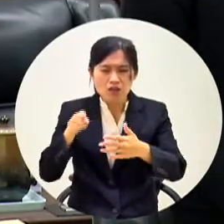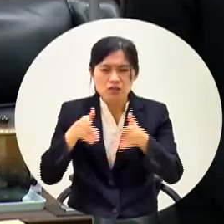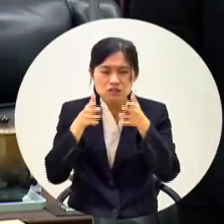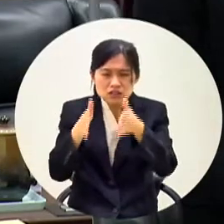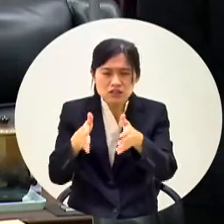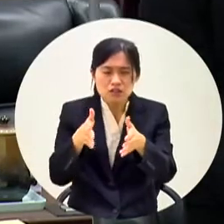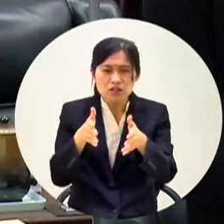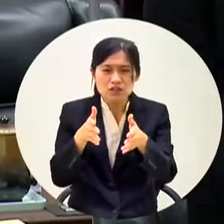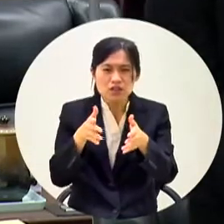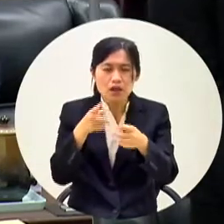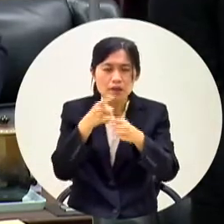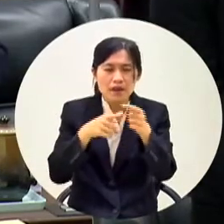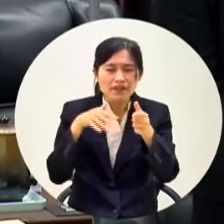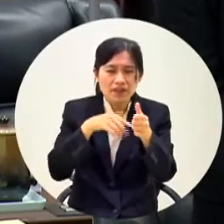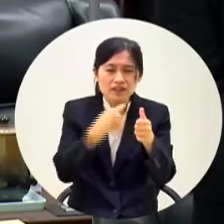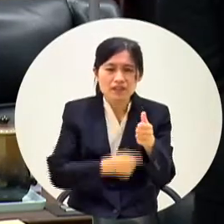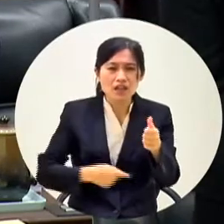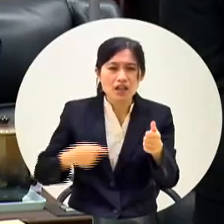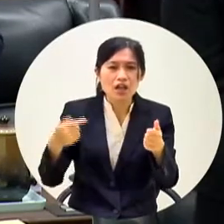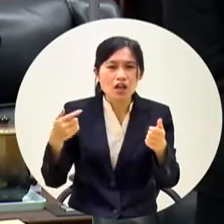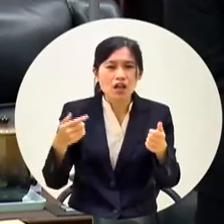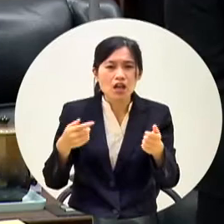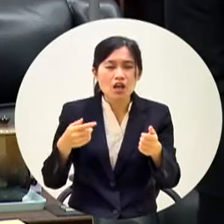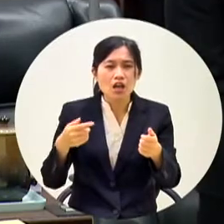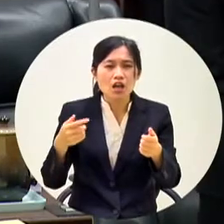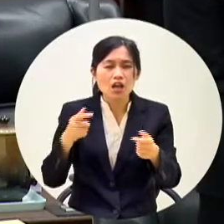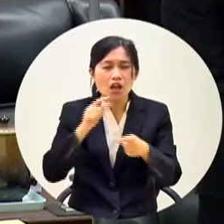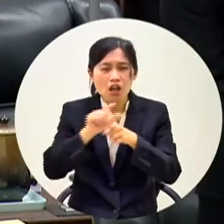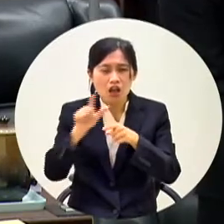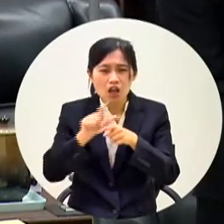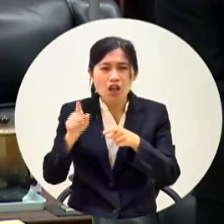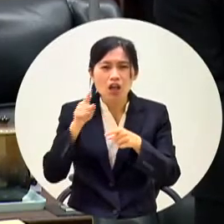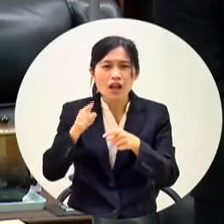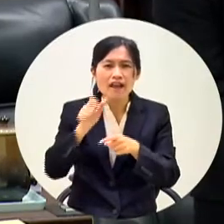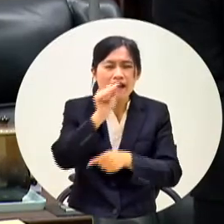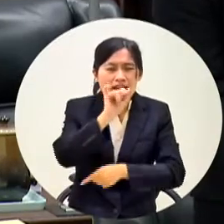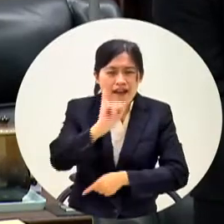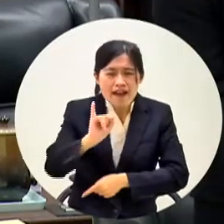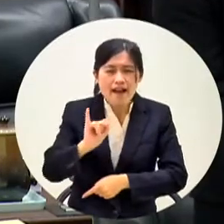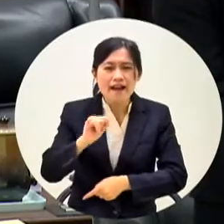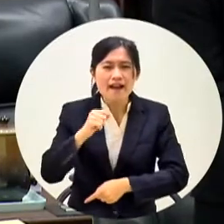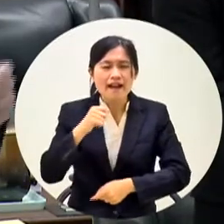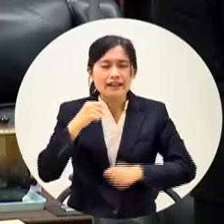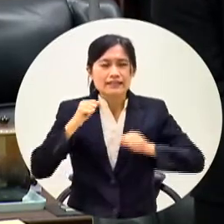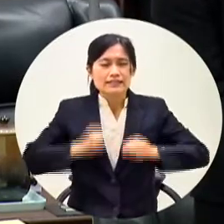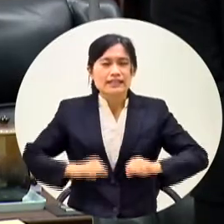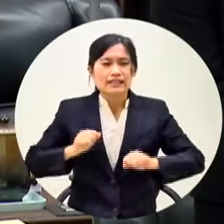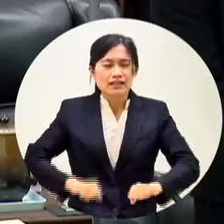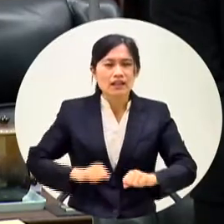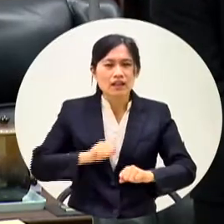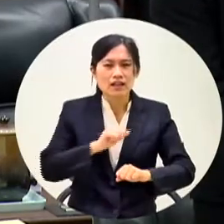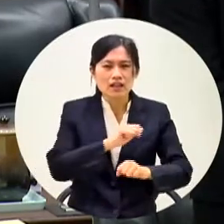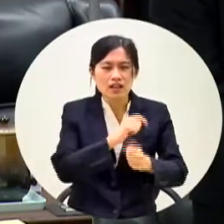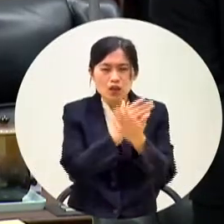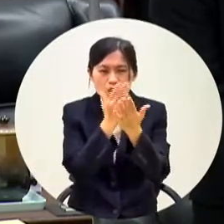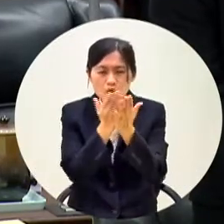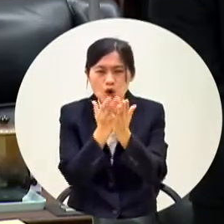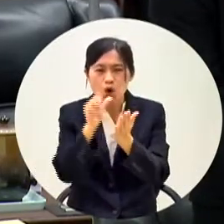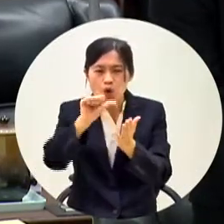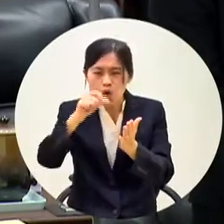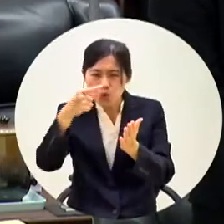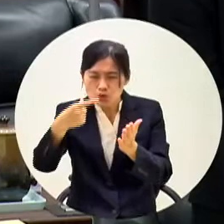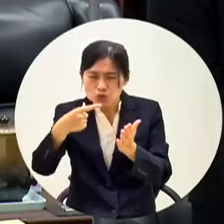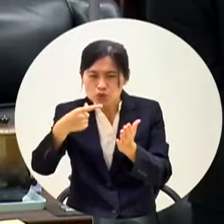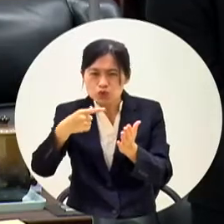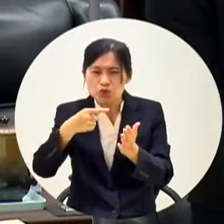半导体、通讯、AI 技术，还有这个绿能创新产业、健康战备产业、开发全球市场跟 5G 的干净网